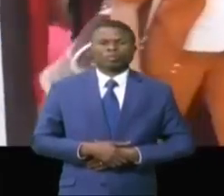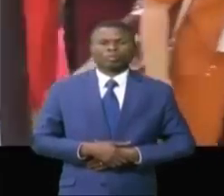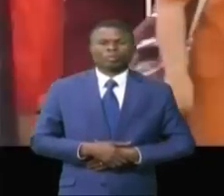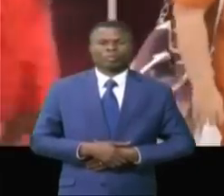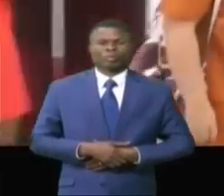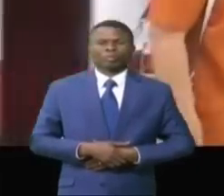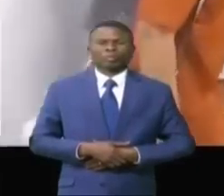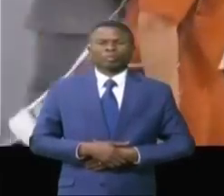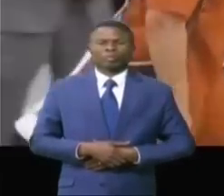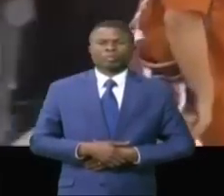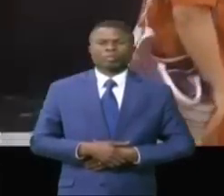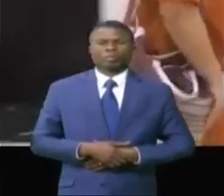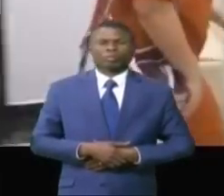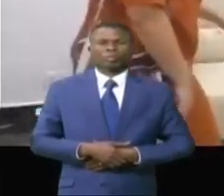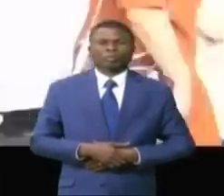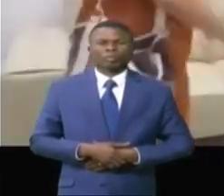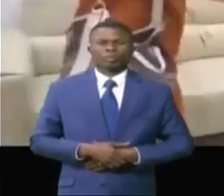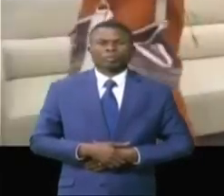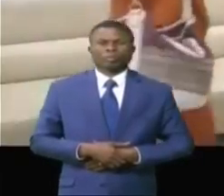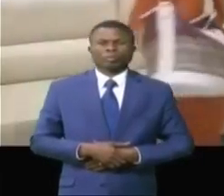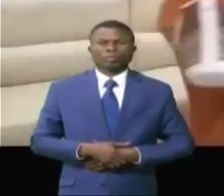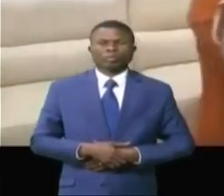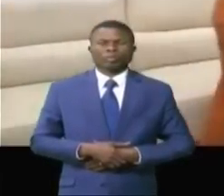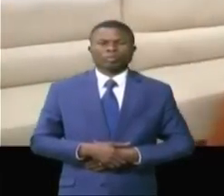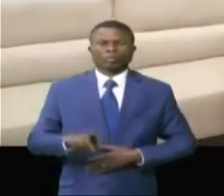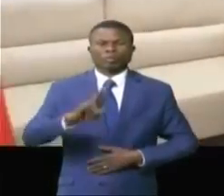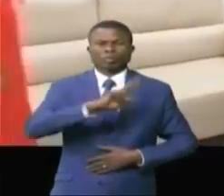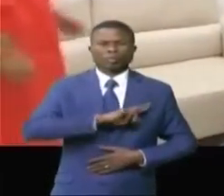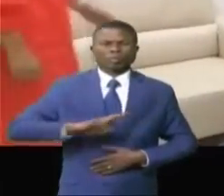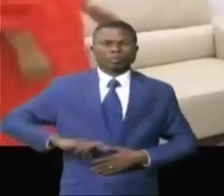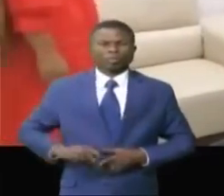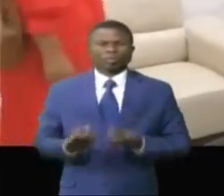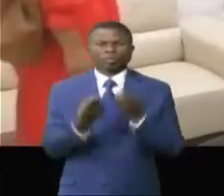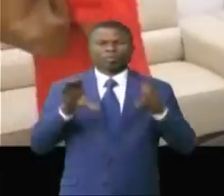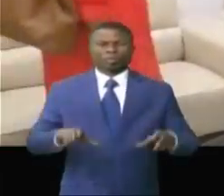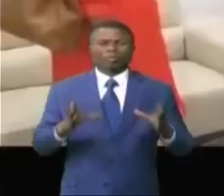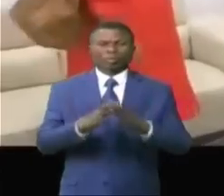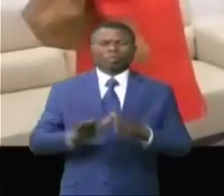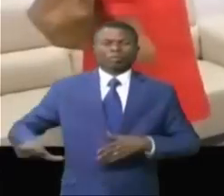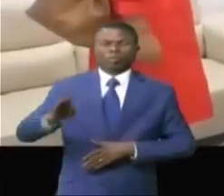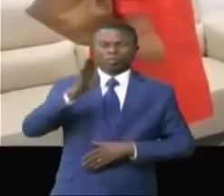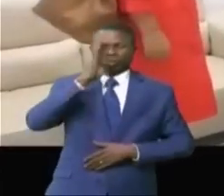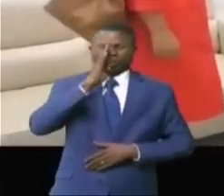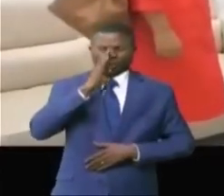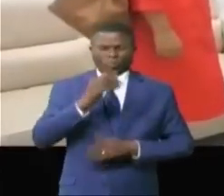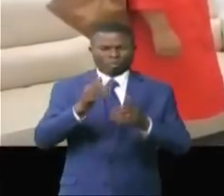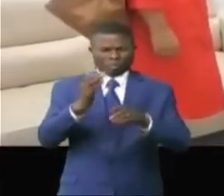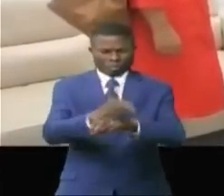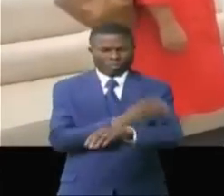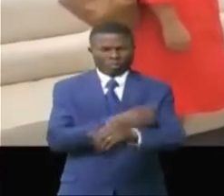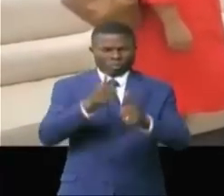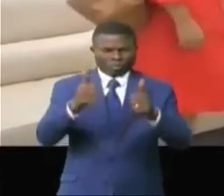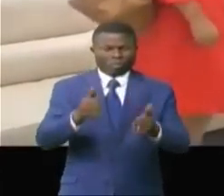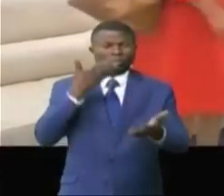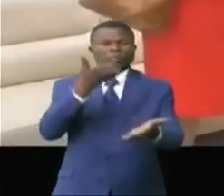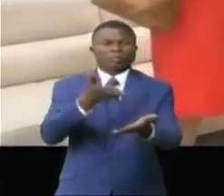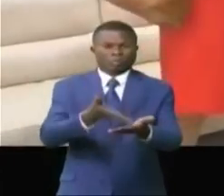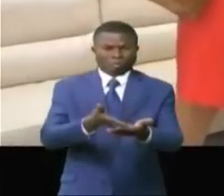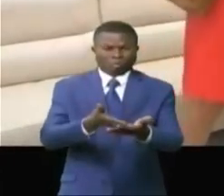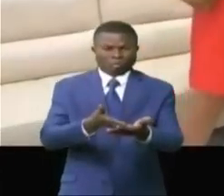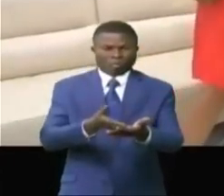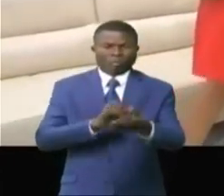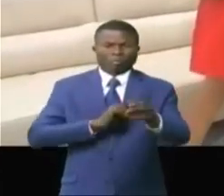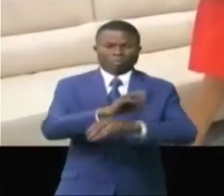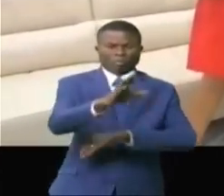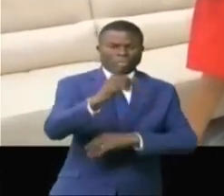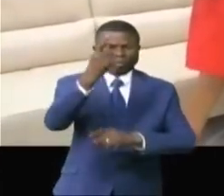La coopération bilatérale entre la République démocratique du Congo et la Belgique est au beau fixe. Pour preuve, accrédité il y a